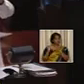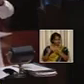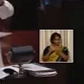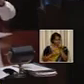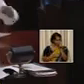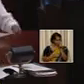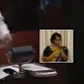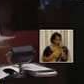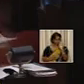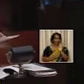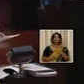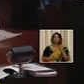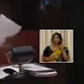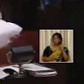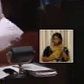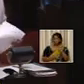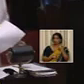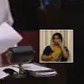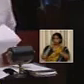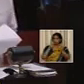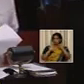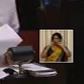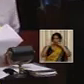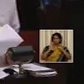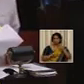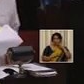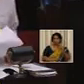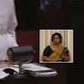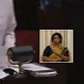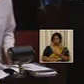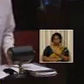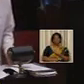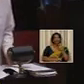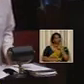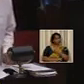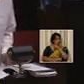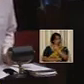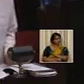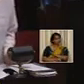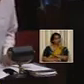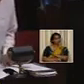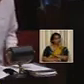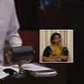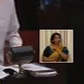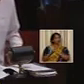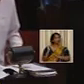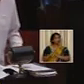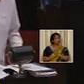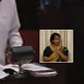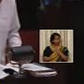අපට තැන්පත් කරුවන් 6400ක් පමණ සිටිනවා. ඒ අයගේ ඒ